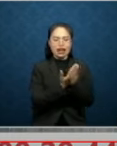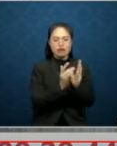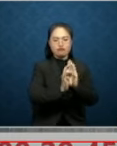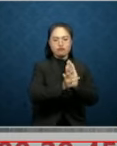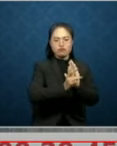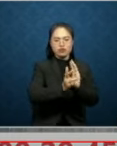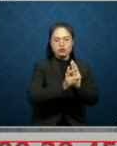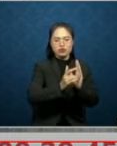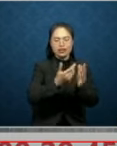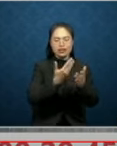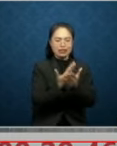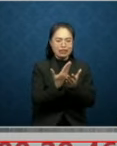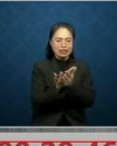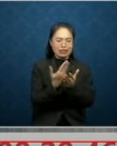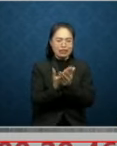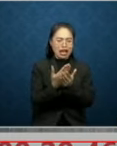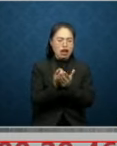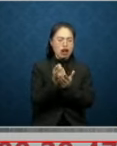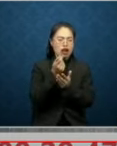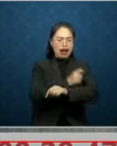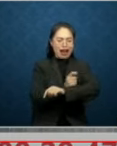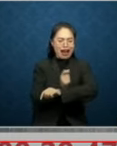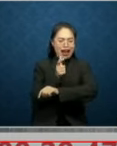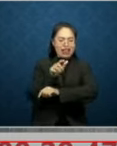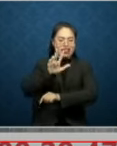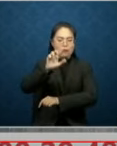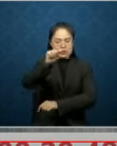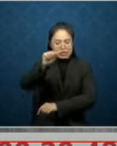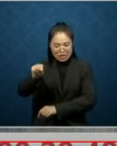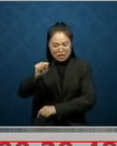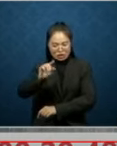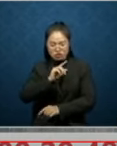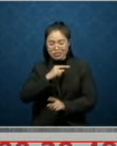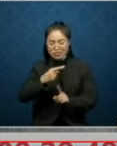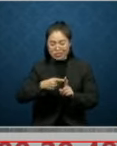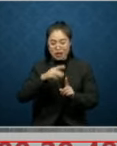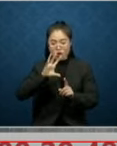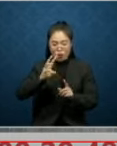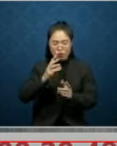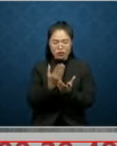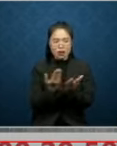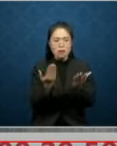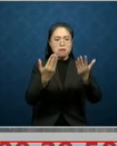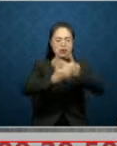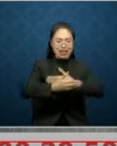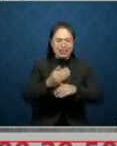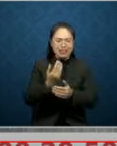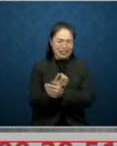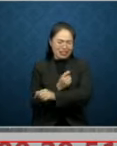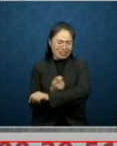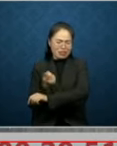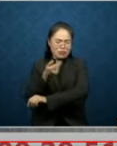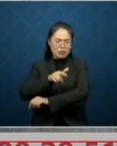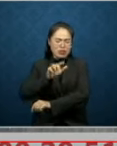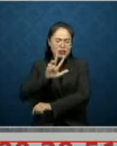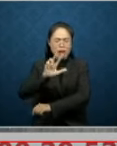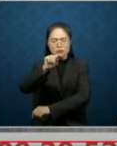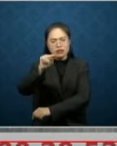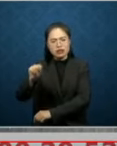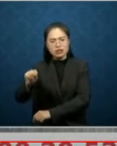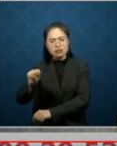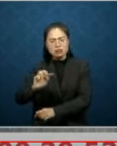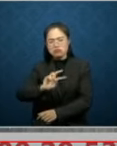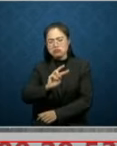ม 3% ครบ6เดือนต้องรวบรวมเหรียญดิจิตอลไปแลกคืนเป็นเงินบาทเสียค่าธรรมเนียมอีก 3% รวม